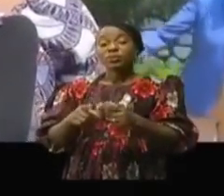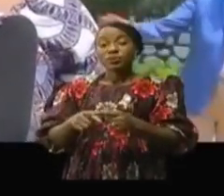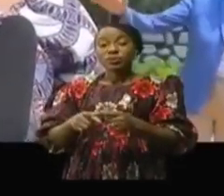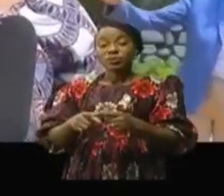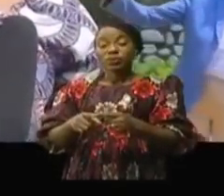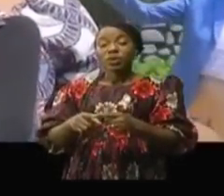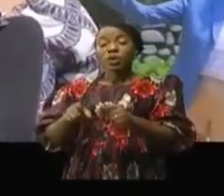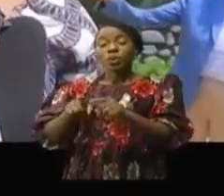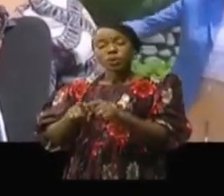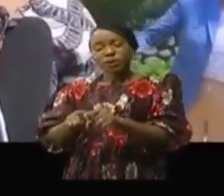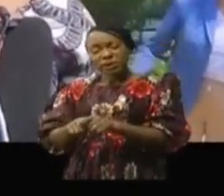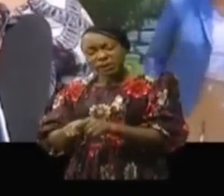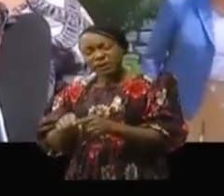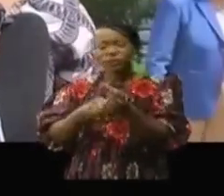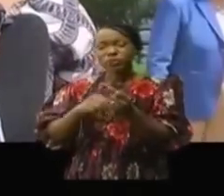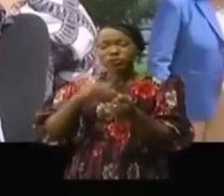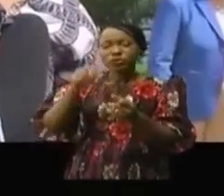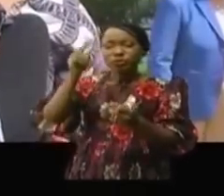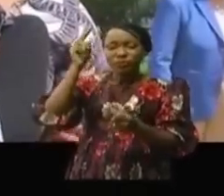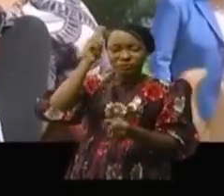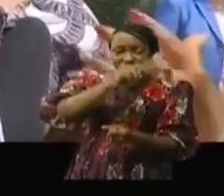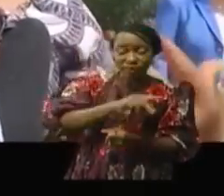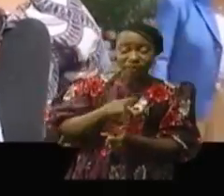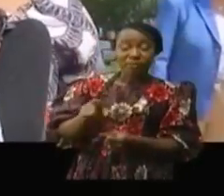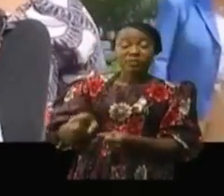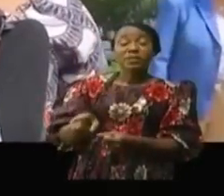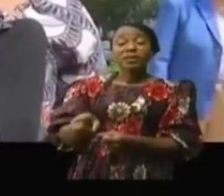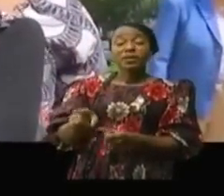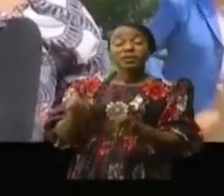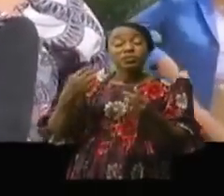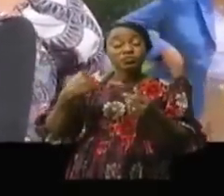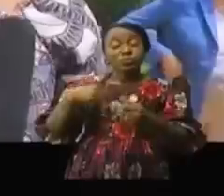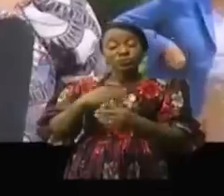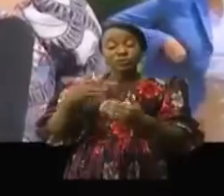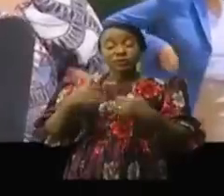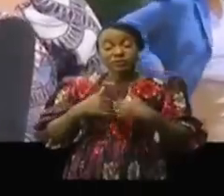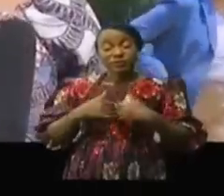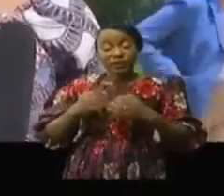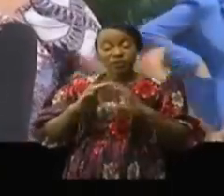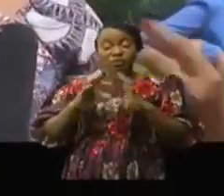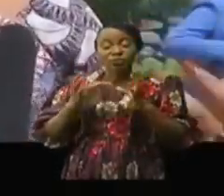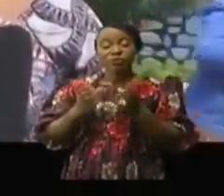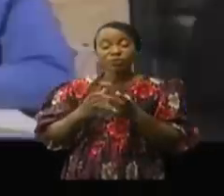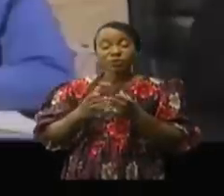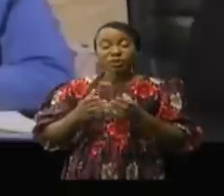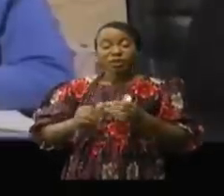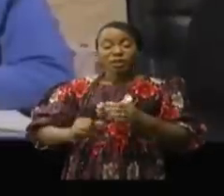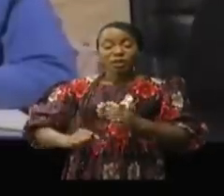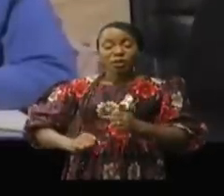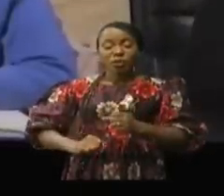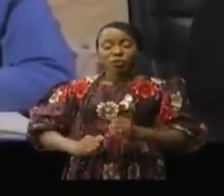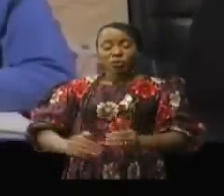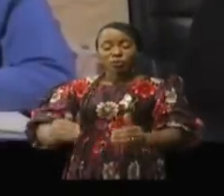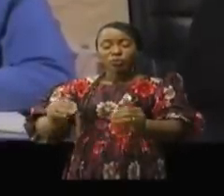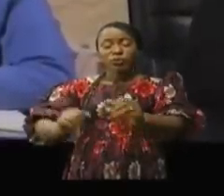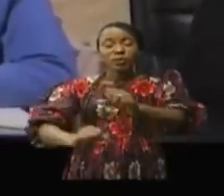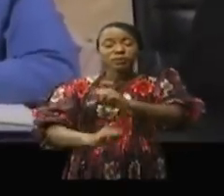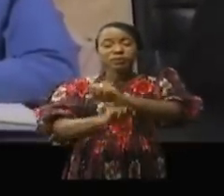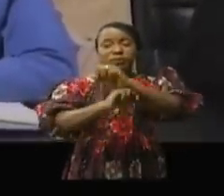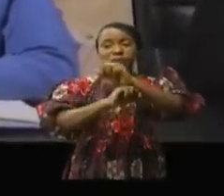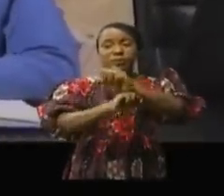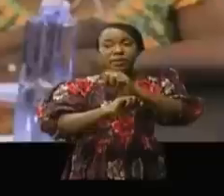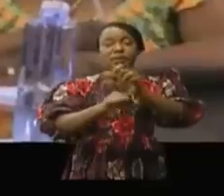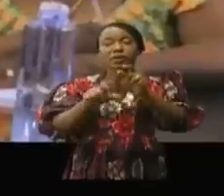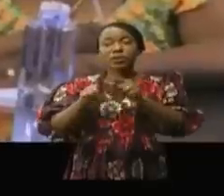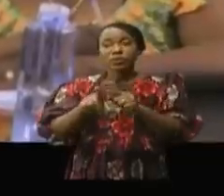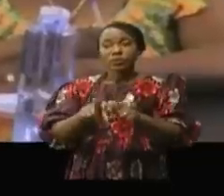et particulièrement dans cette province, pour dire, nous avons besoin que la communauté continue d'appuyer les agences du système,